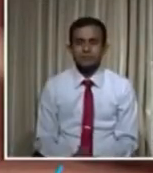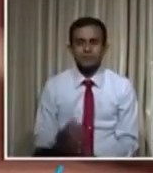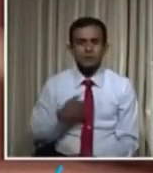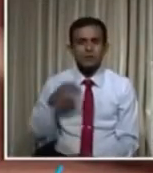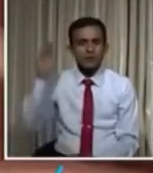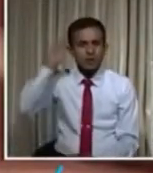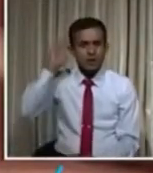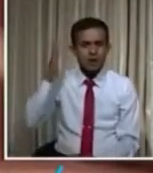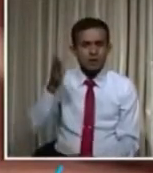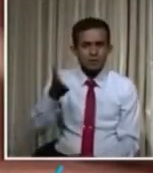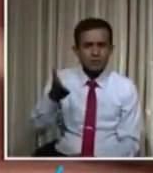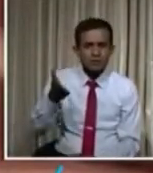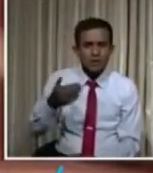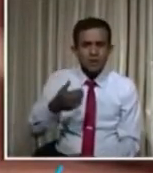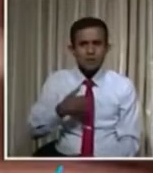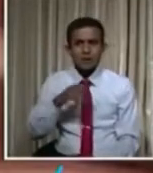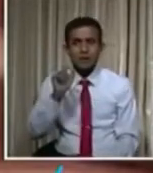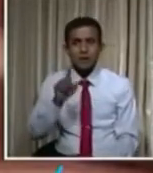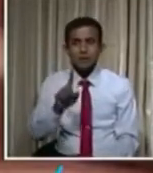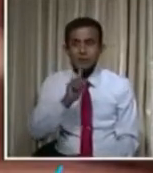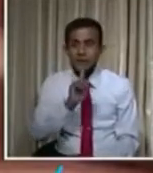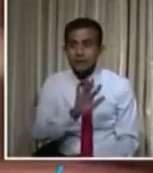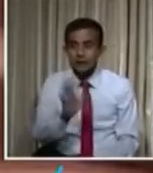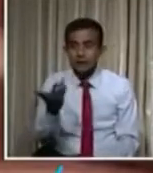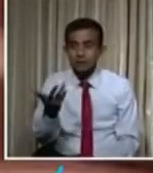ආරංචි වුණා දැන් ඔය ඔබතුමා මගේ නම නොකිය කිව්වා